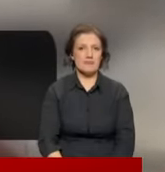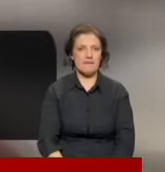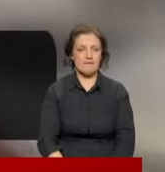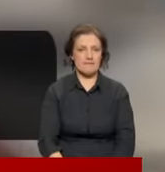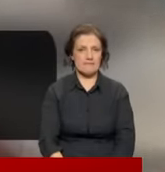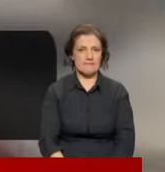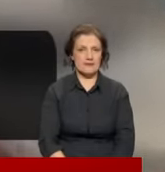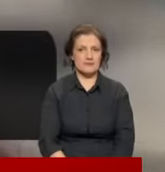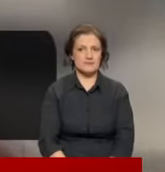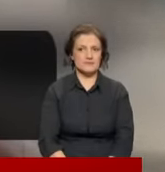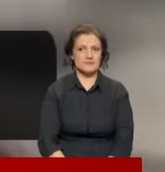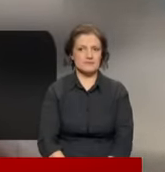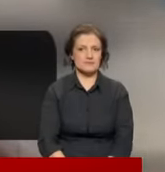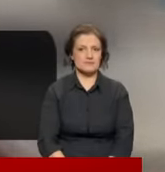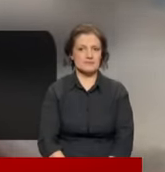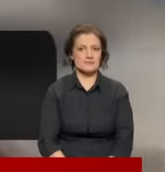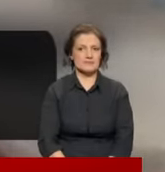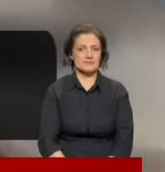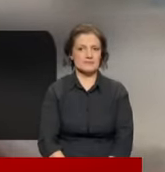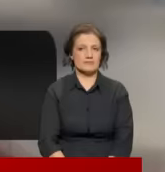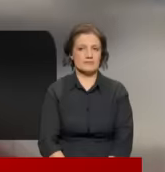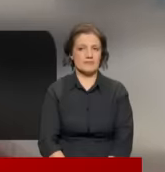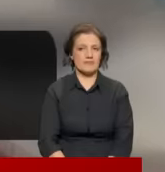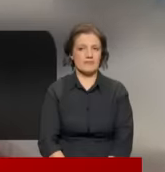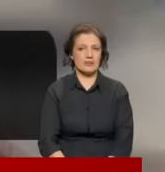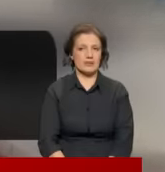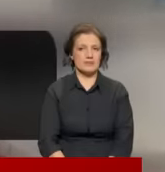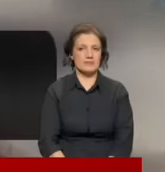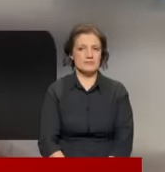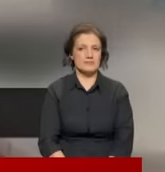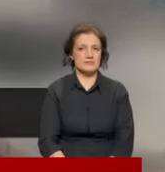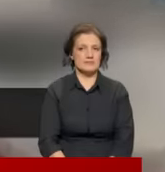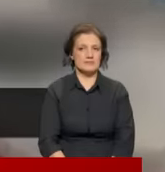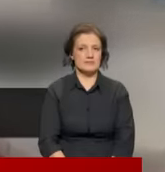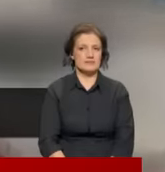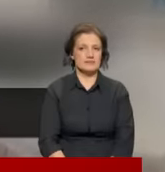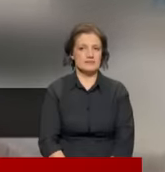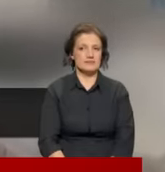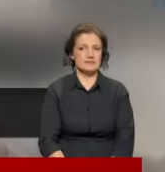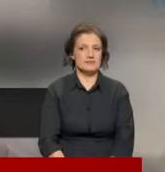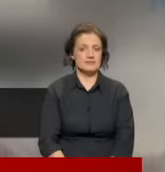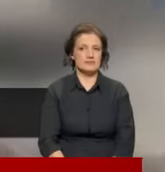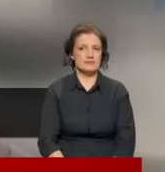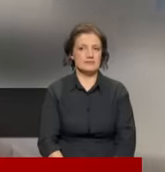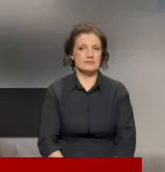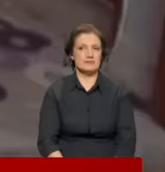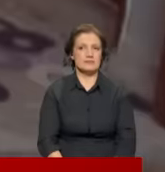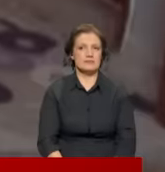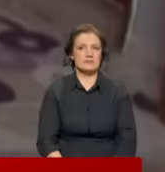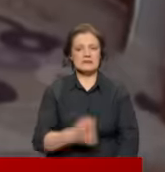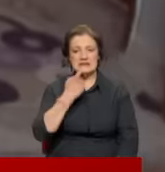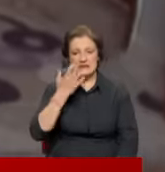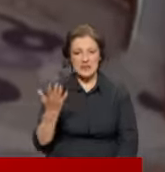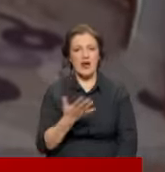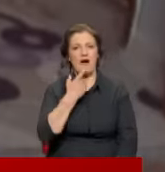Adalette ararken tazminat davası açtım. Savcı beni tehdit etti. Hakim de beni cezaevine attılar. Evime haciz koydu.